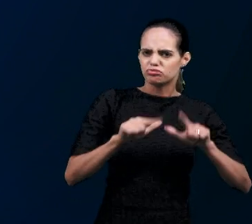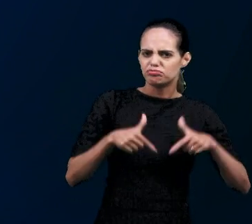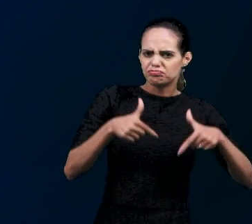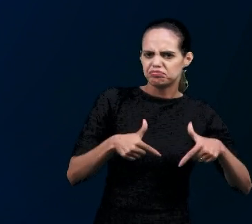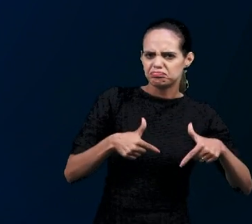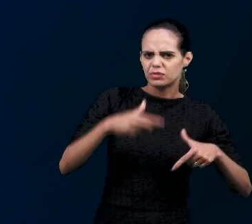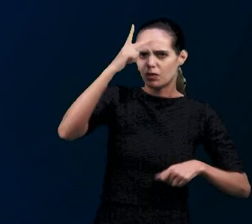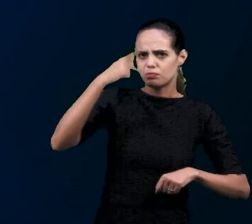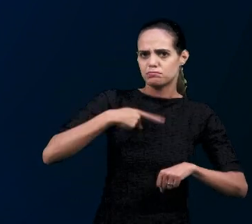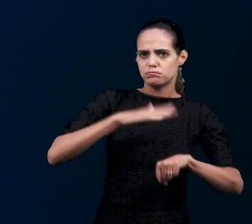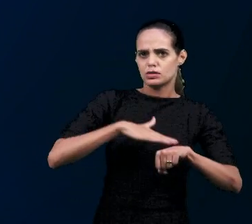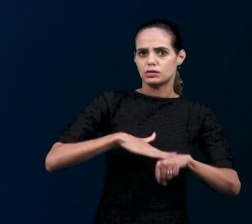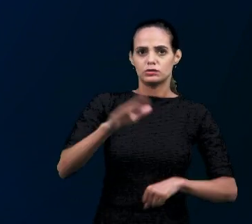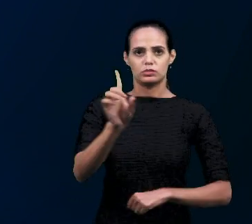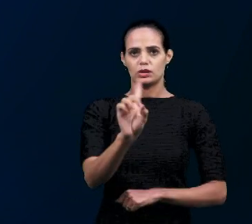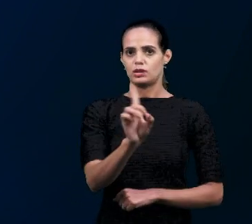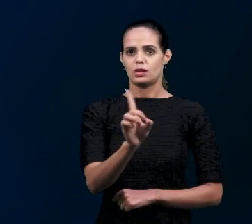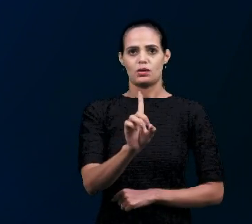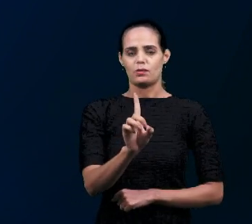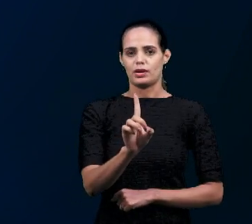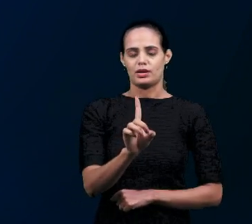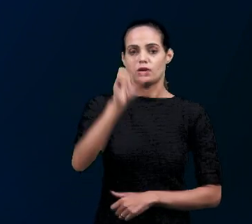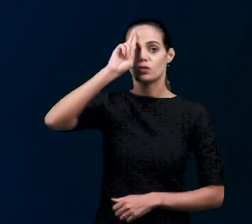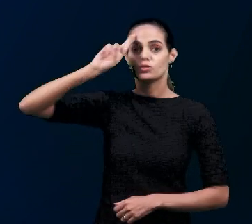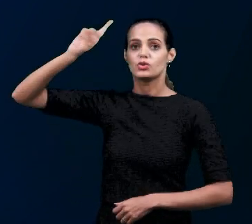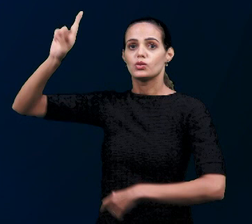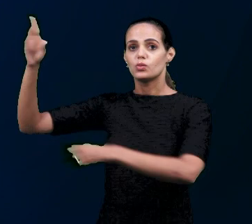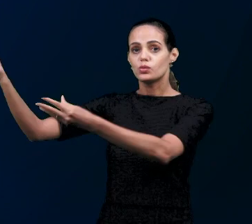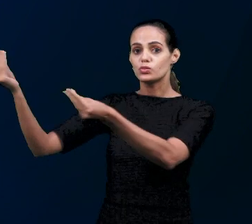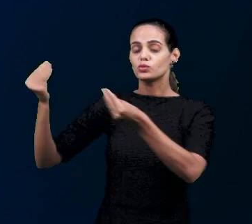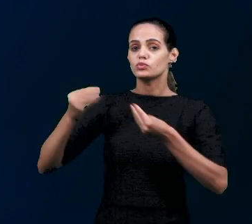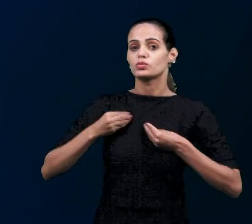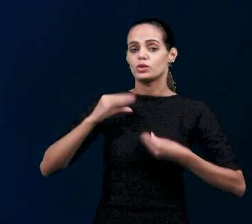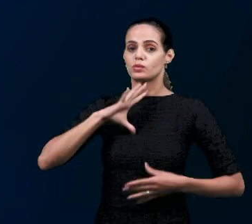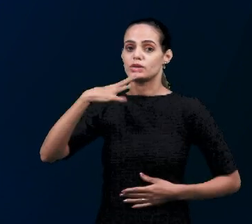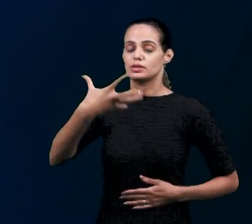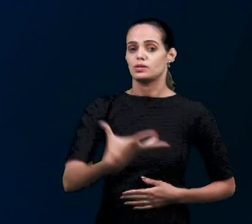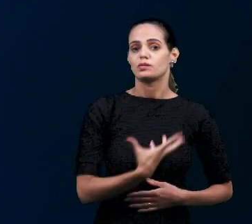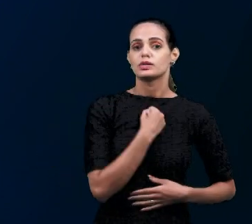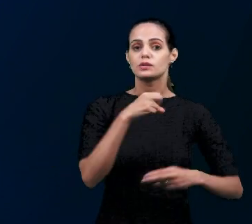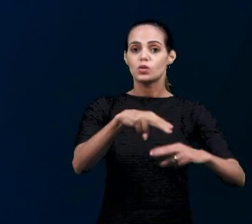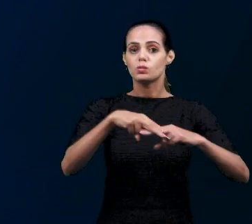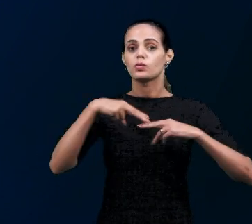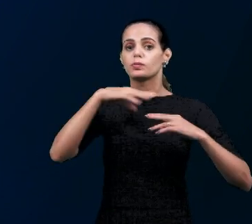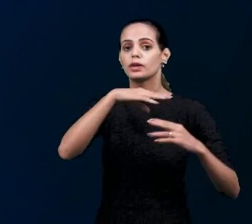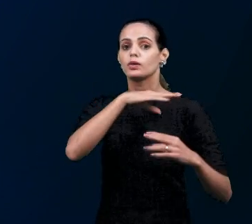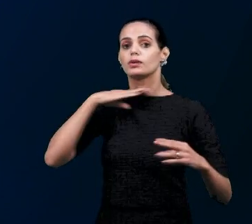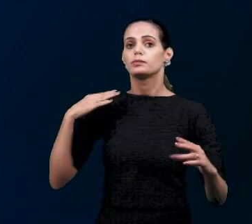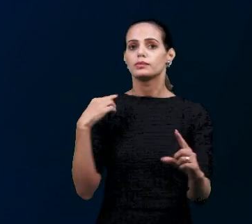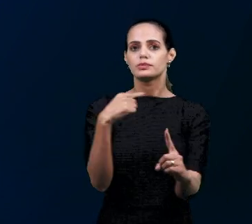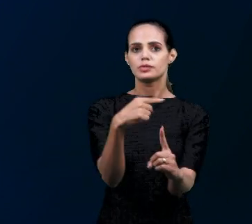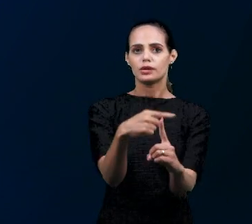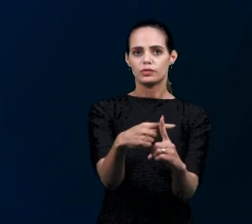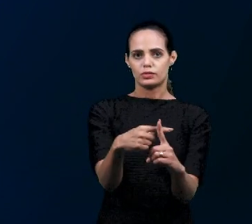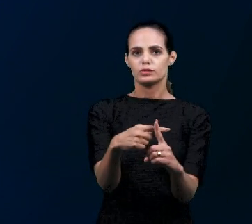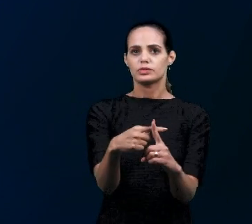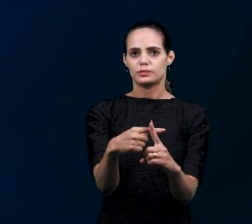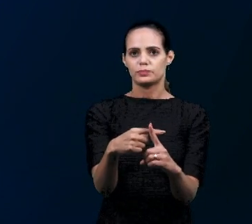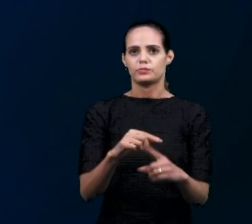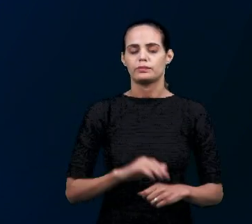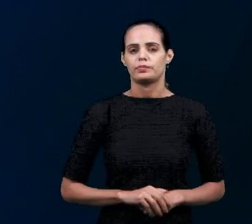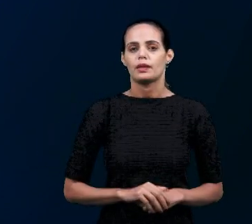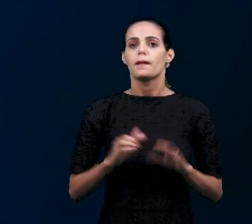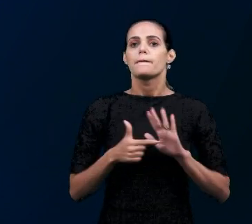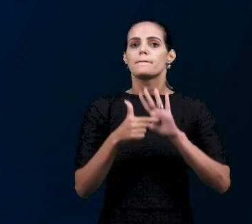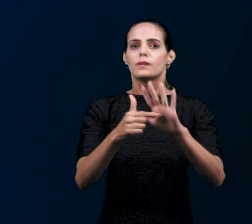nous donner le salut. Il a déjà payé nos péchés à la croix. Ainsi, ce qui nous